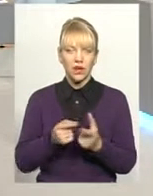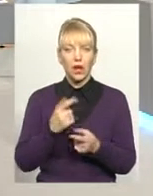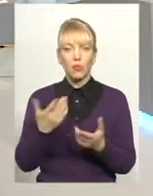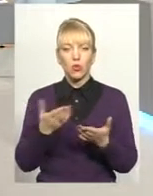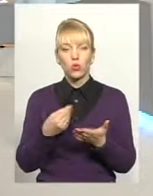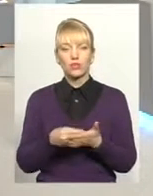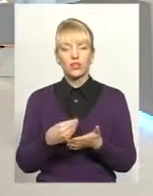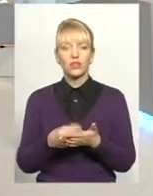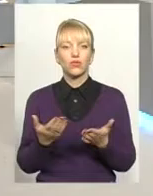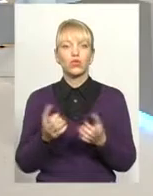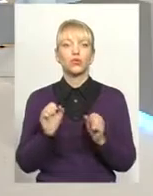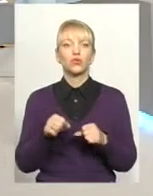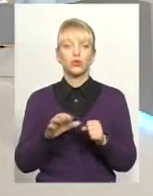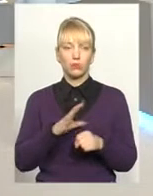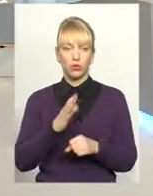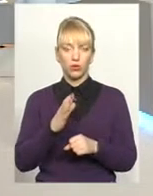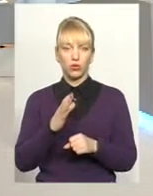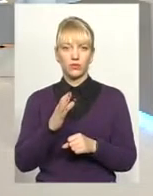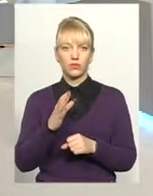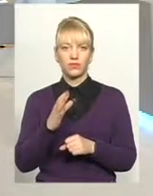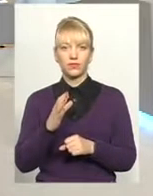фінансування, щоб можна було